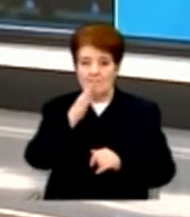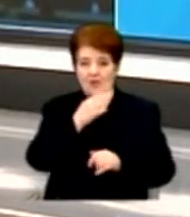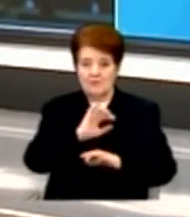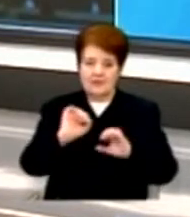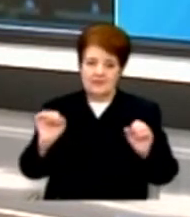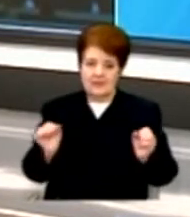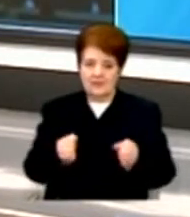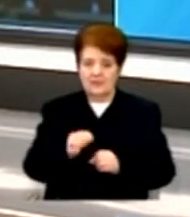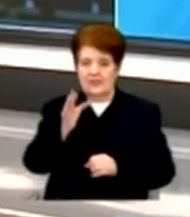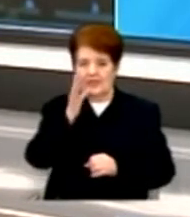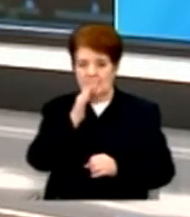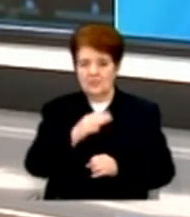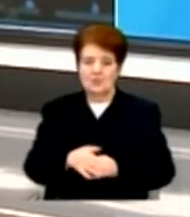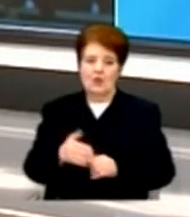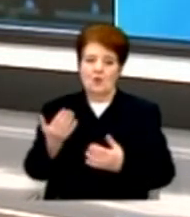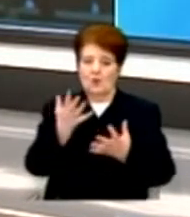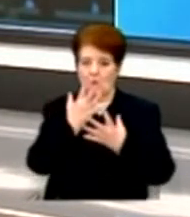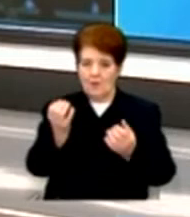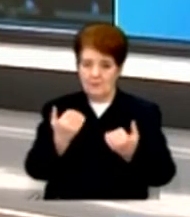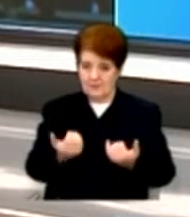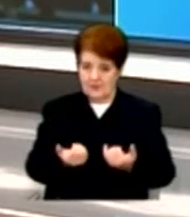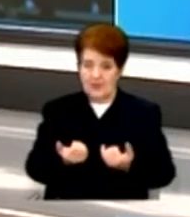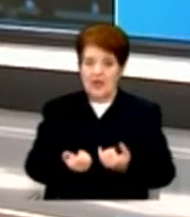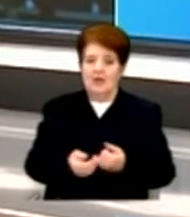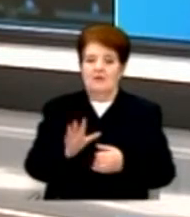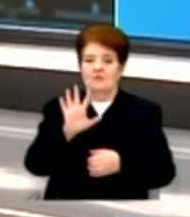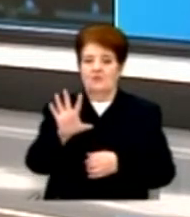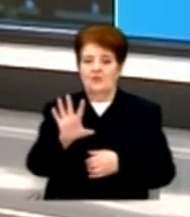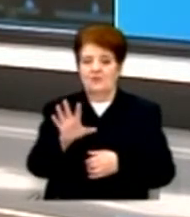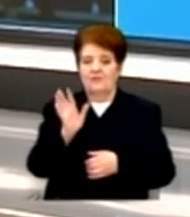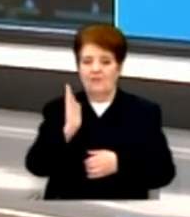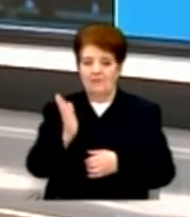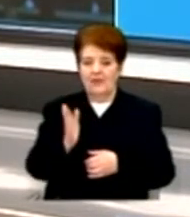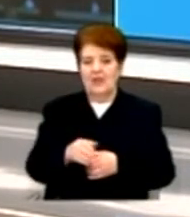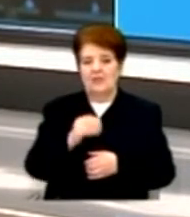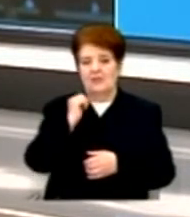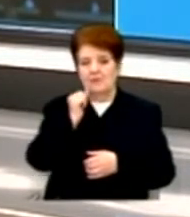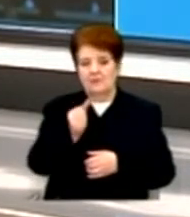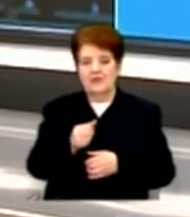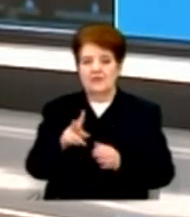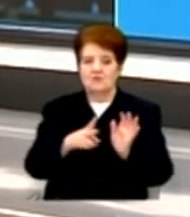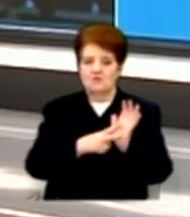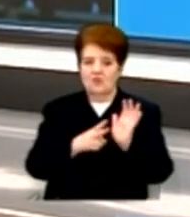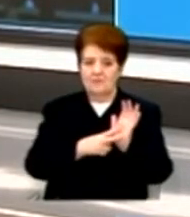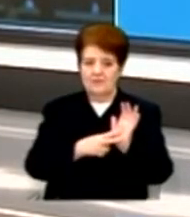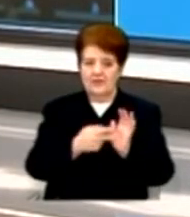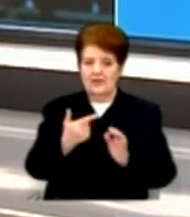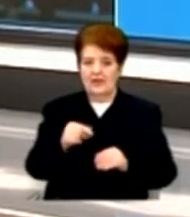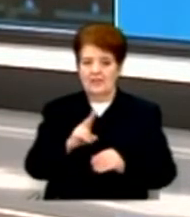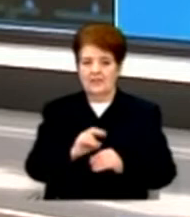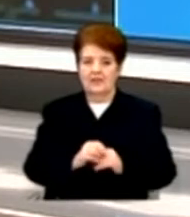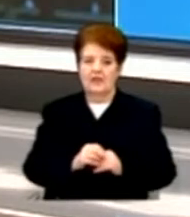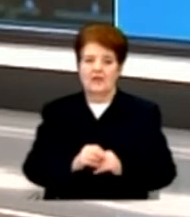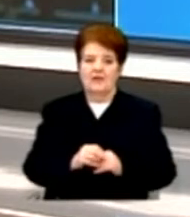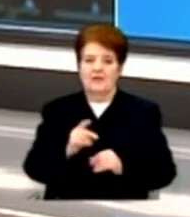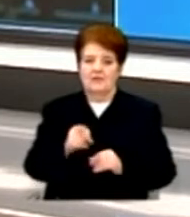se răcească. La Chișinău, minima din această noapte va indica 5 grade Celsius, iar maxima zilei de mâine va fi de 7 grade.